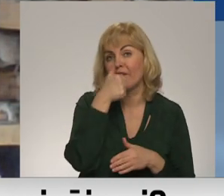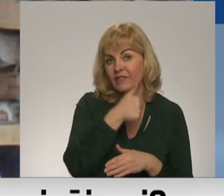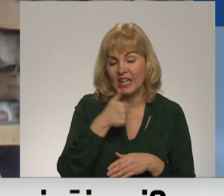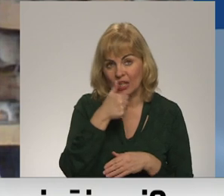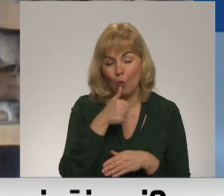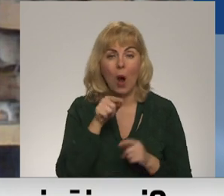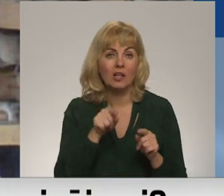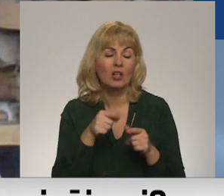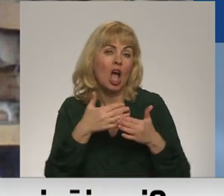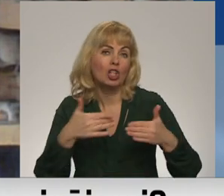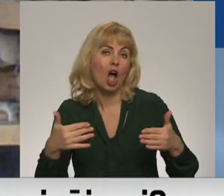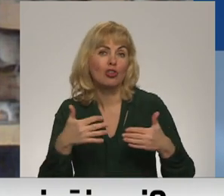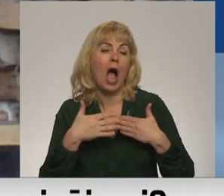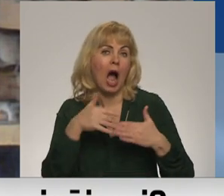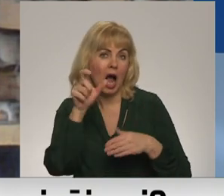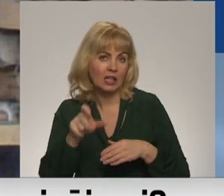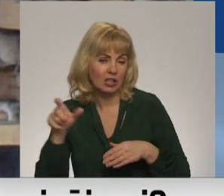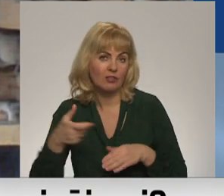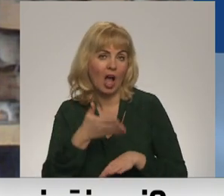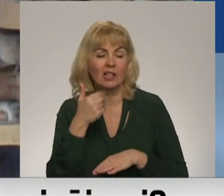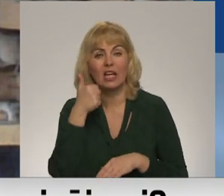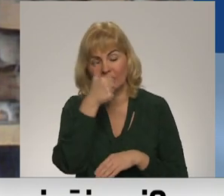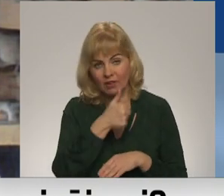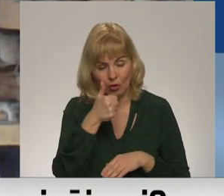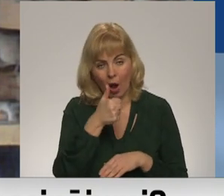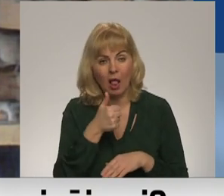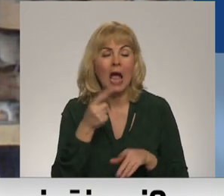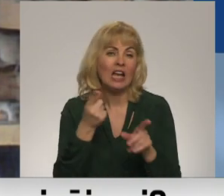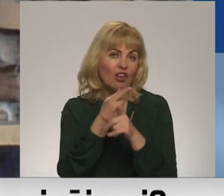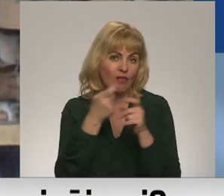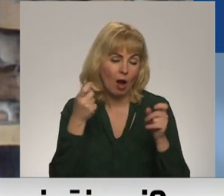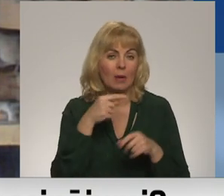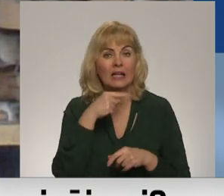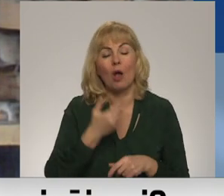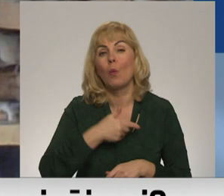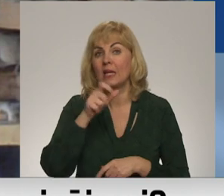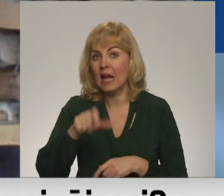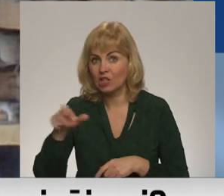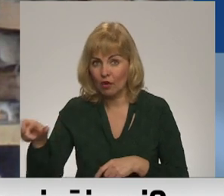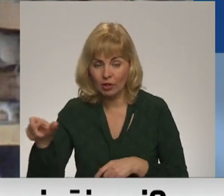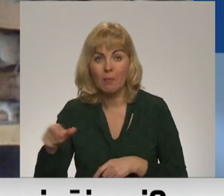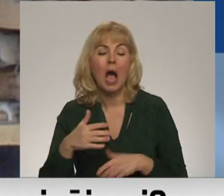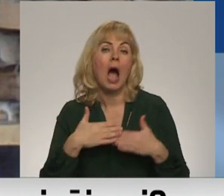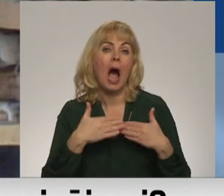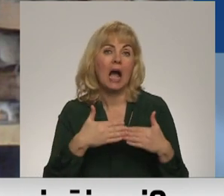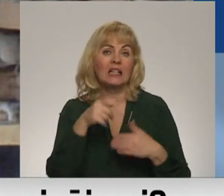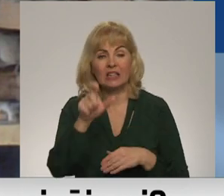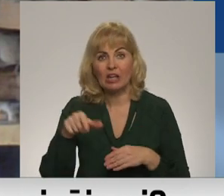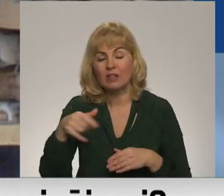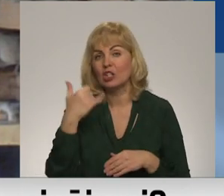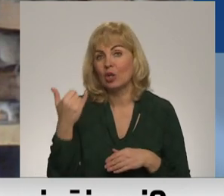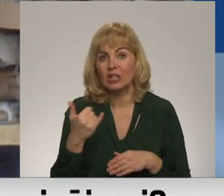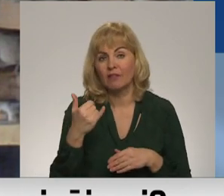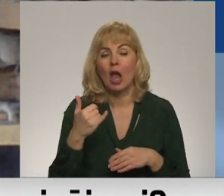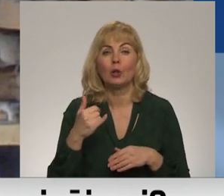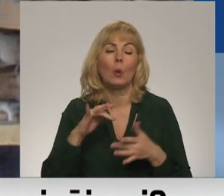uz ko dažādi aktīvisti aicina individuālā kārtā šobrīd informēt Krievijas iedzīvotājus. Tāpat aktīvisti ir izveidojuši interesantu internetu